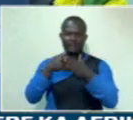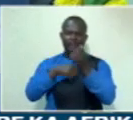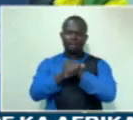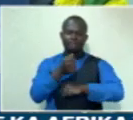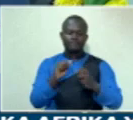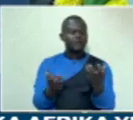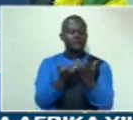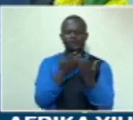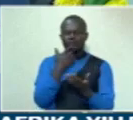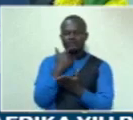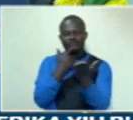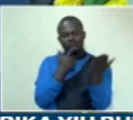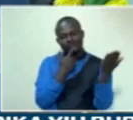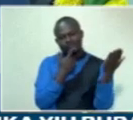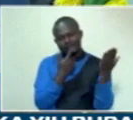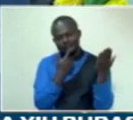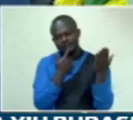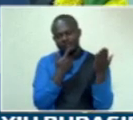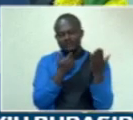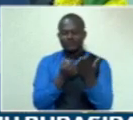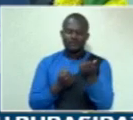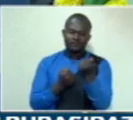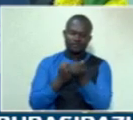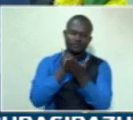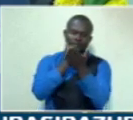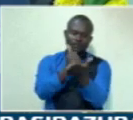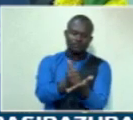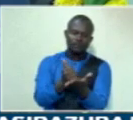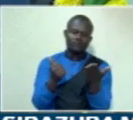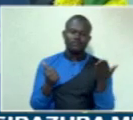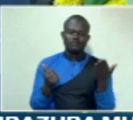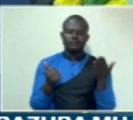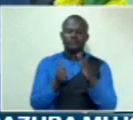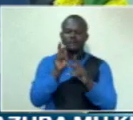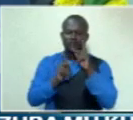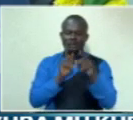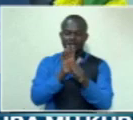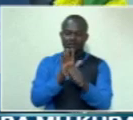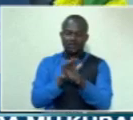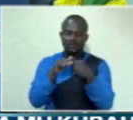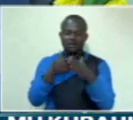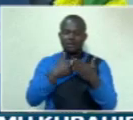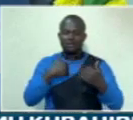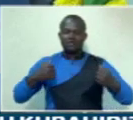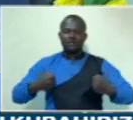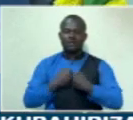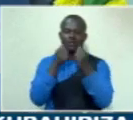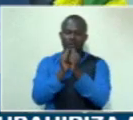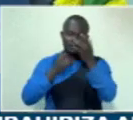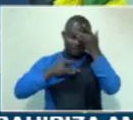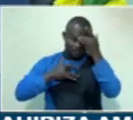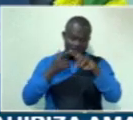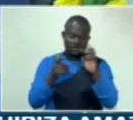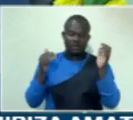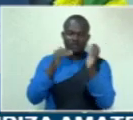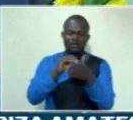bijyanye no gufasha abaturage bagizweho ingaruka n'icyorezo